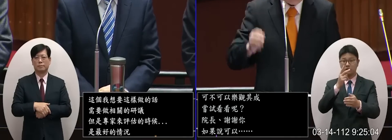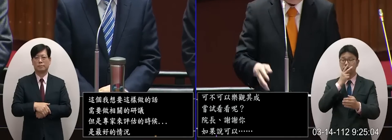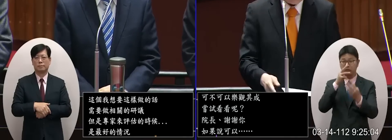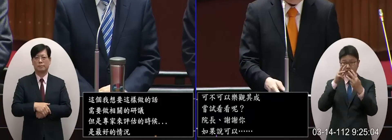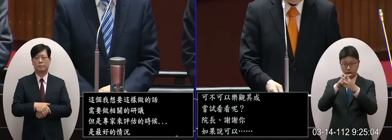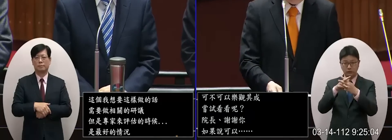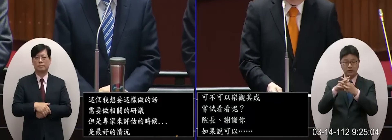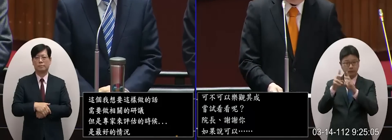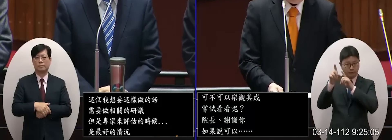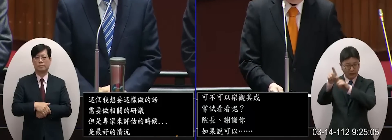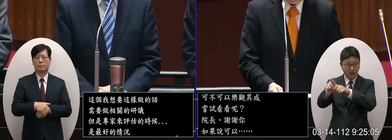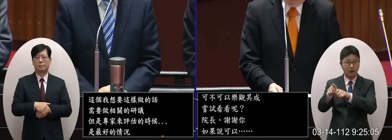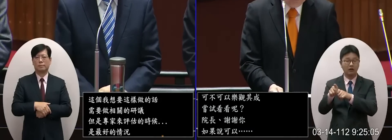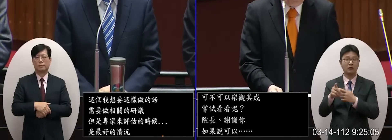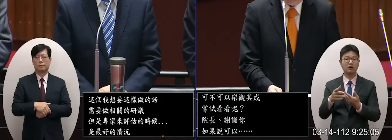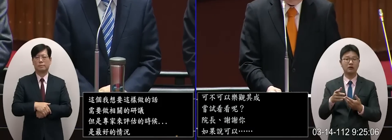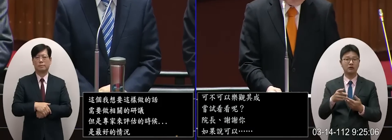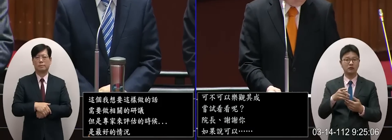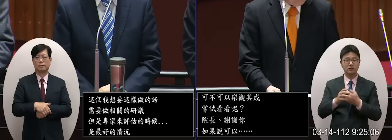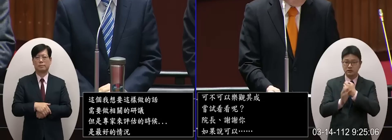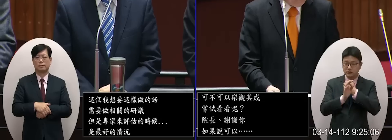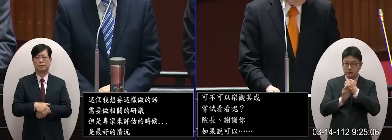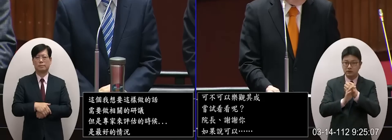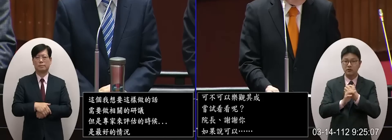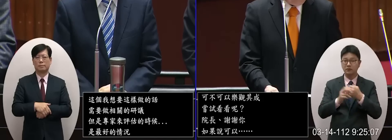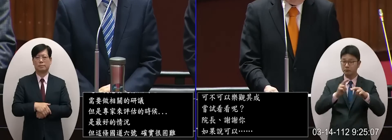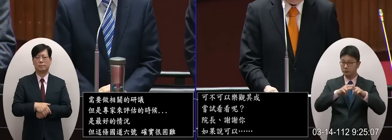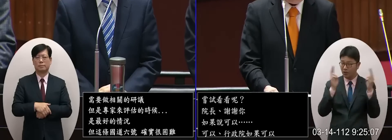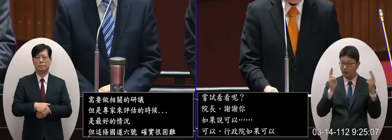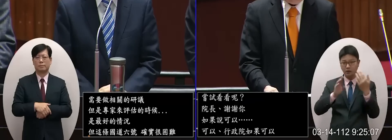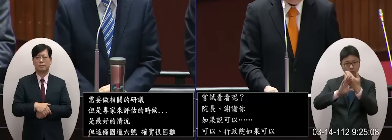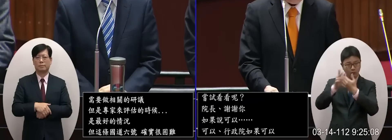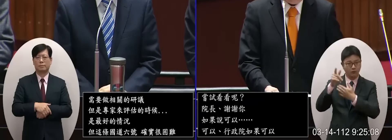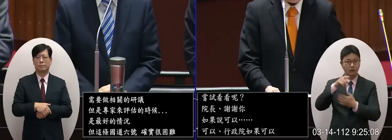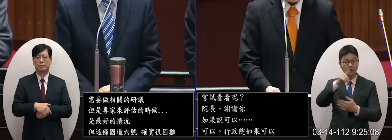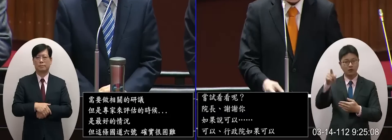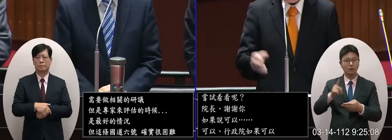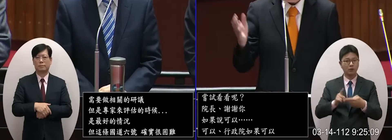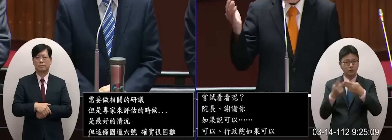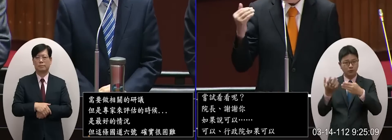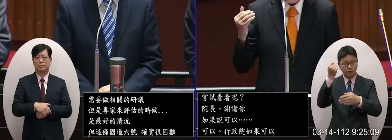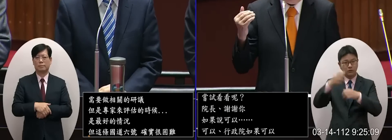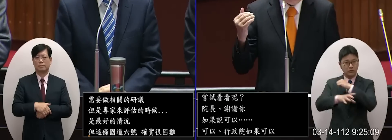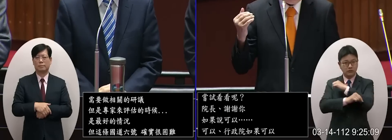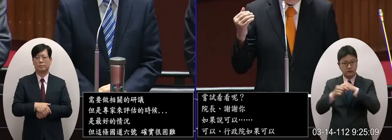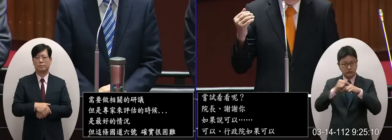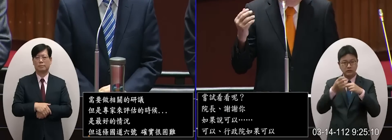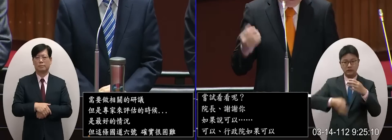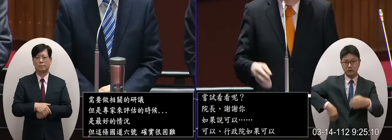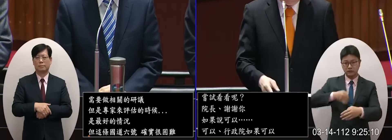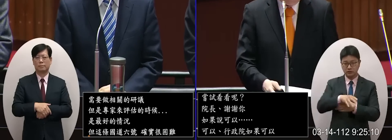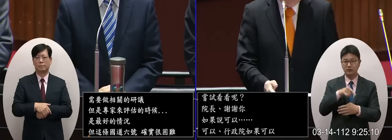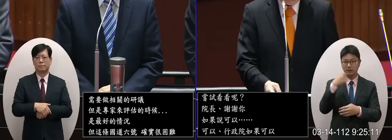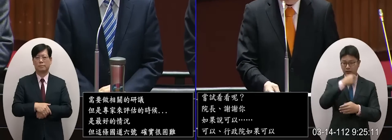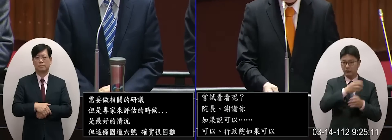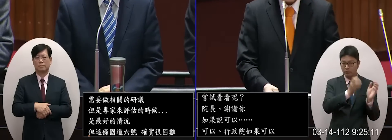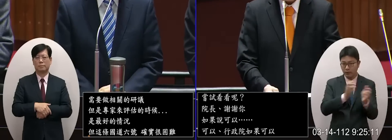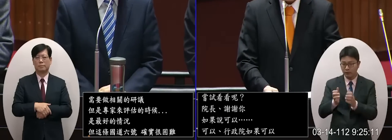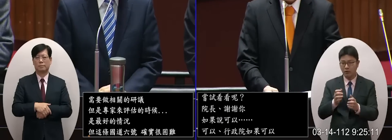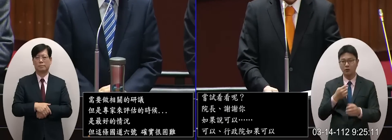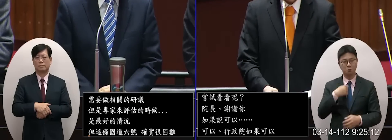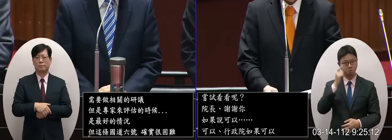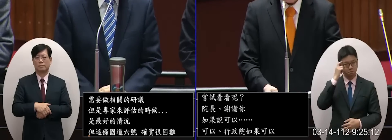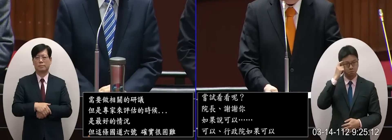亚洲看齐啊。开放让国外的这些主权基金还是什么来新建的话，本席认为